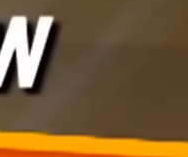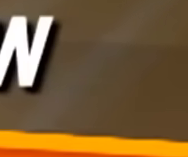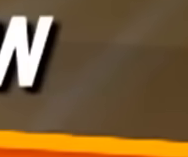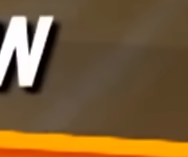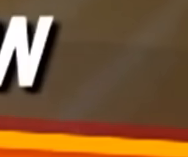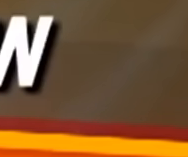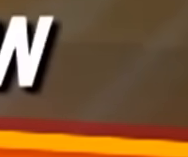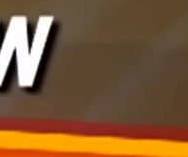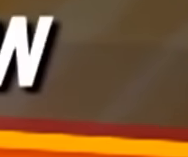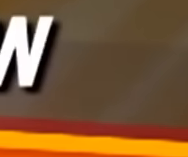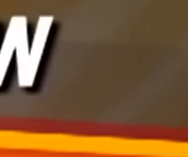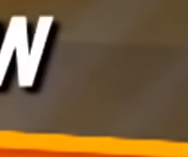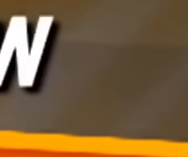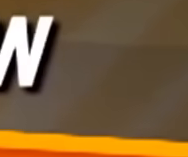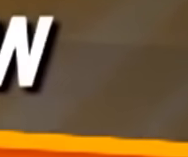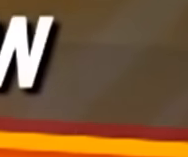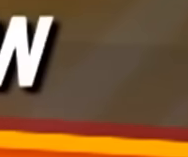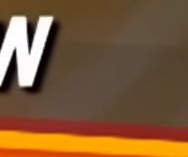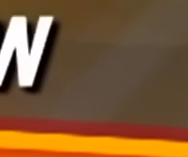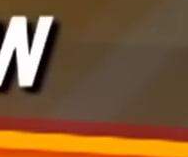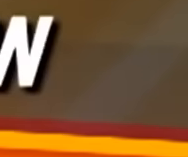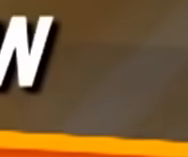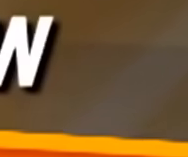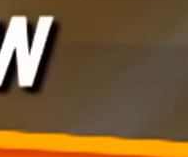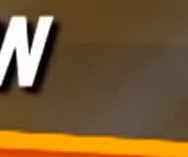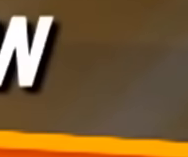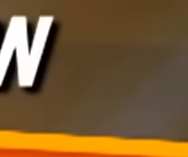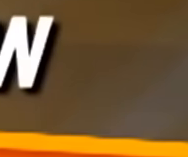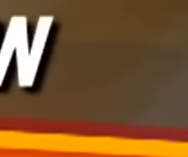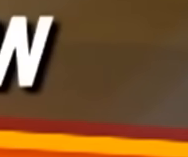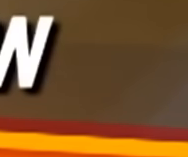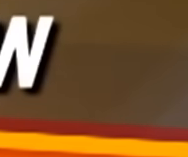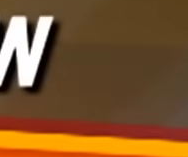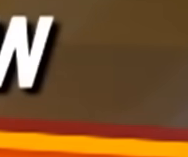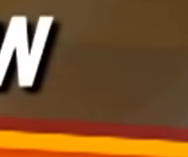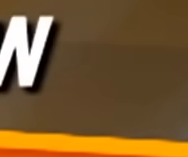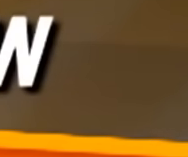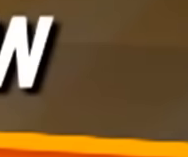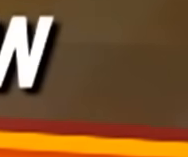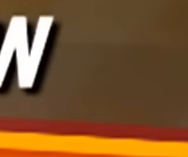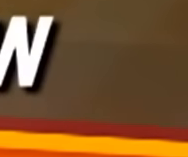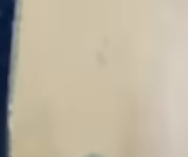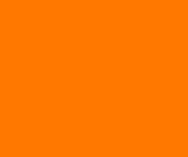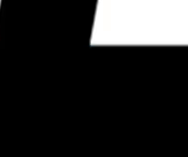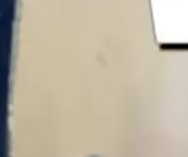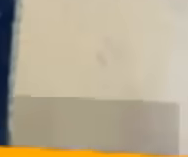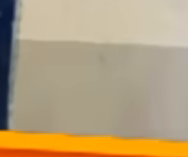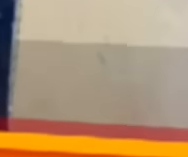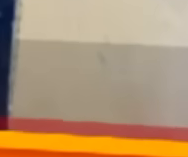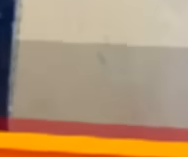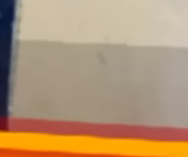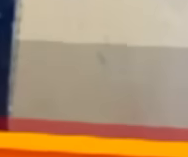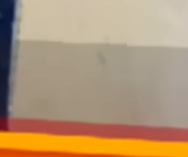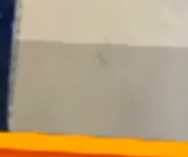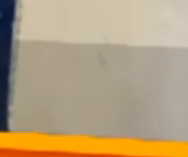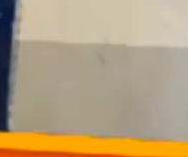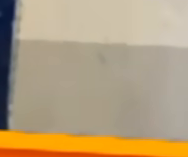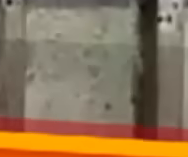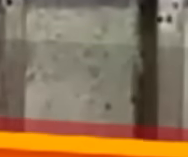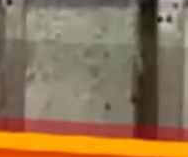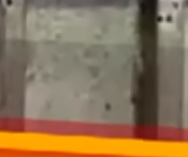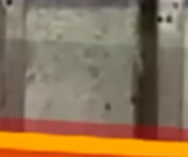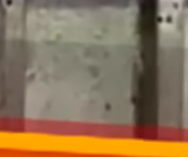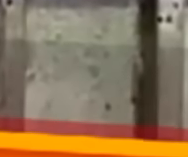Tindahan ng gadget sa Laguna, ninakawan. Mahigit 100 smartphones, tinangay. At peking doktor